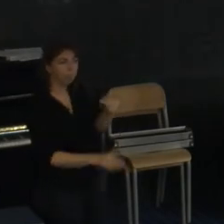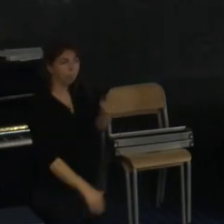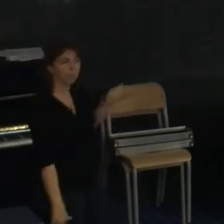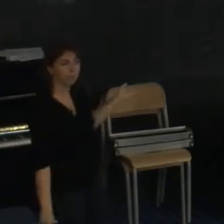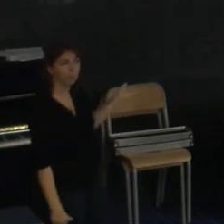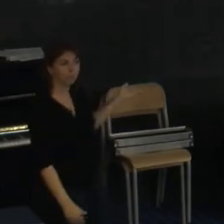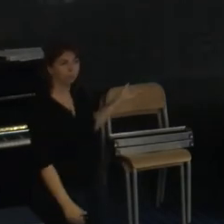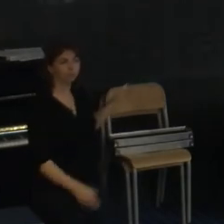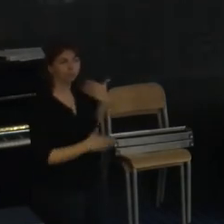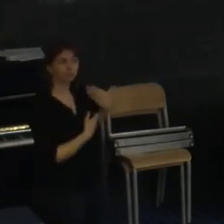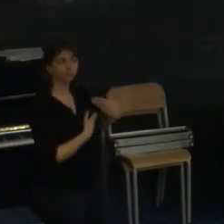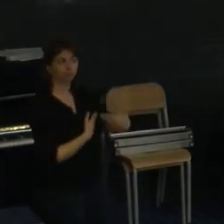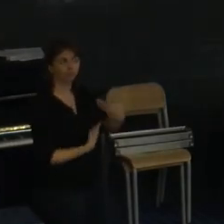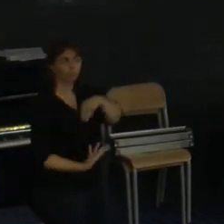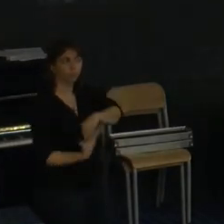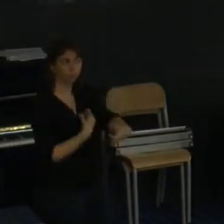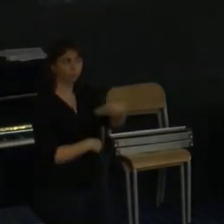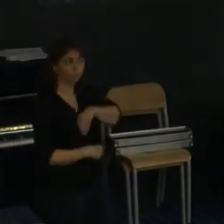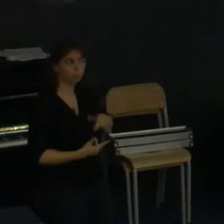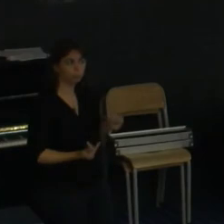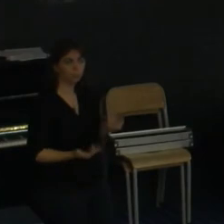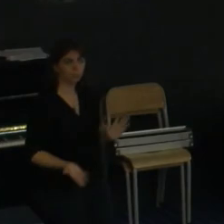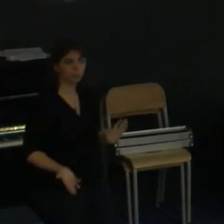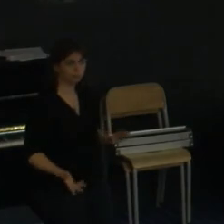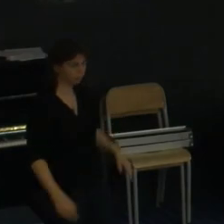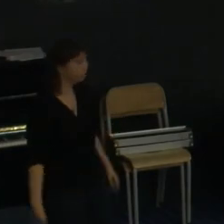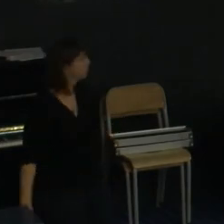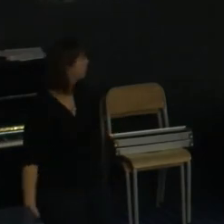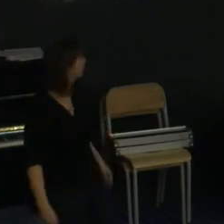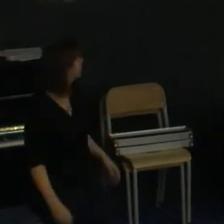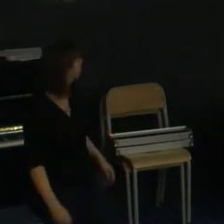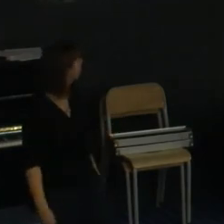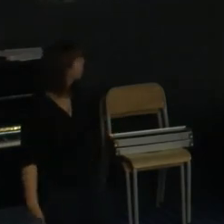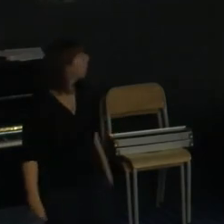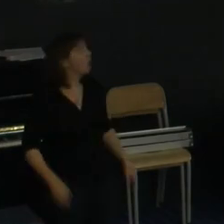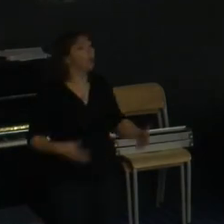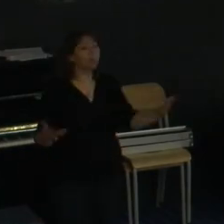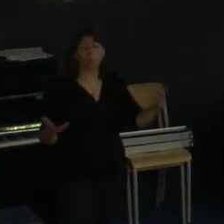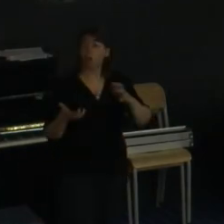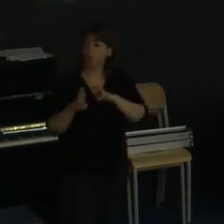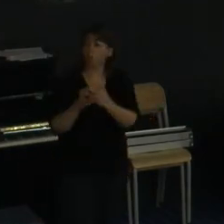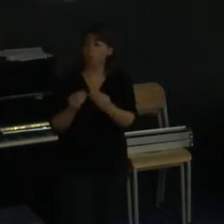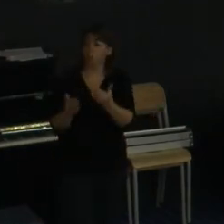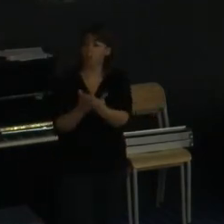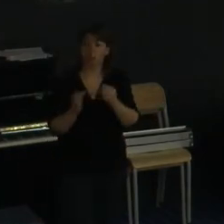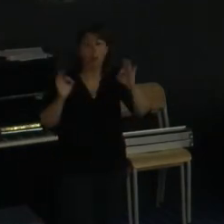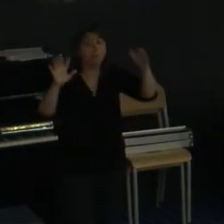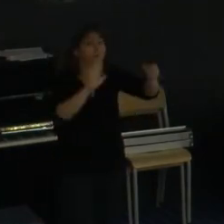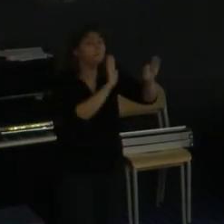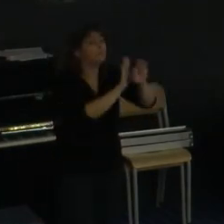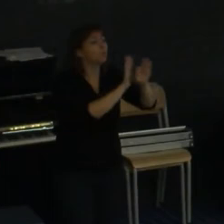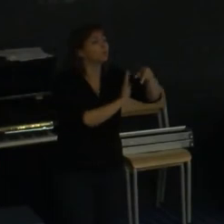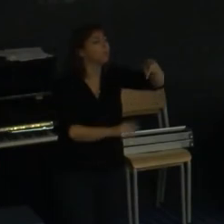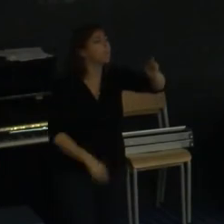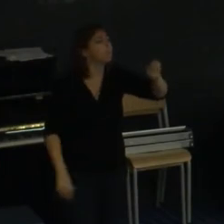devrait aller assez facilement. Bon, ça, c'est le debugger. C'est l'équivalent d'un print, si on veut, parce qu'on s'amuse à